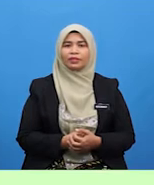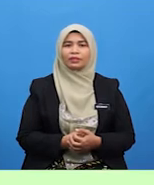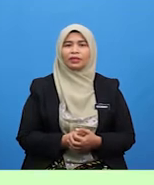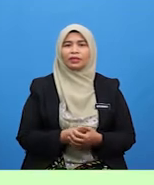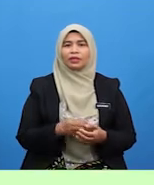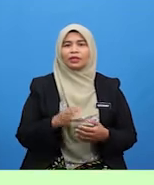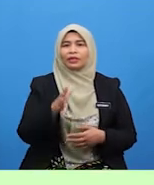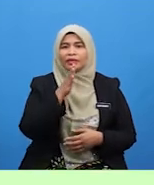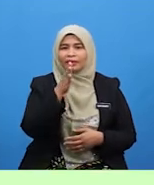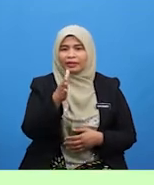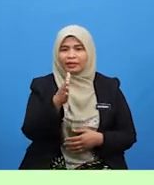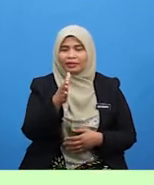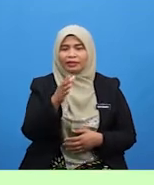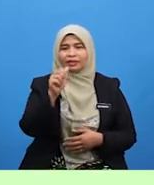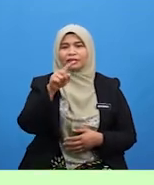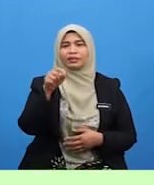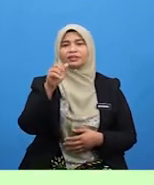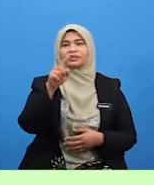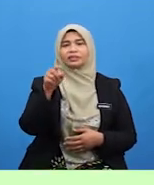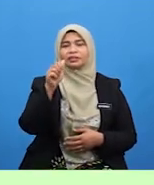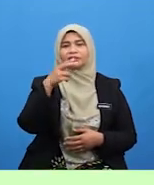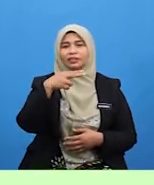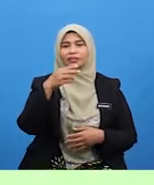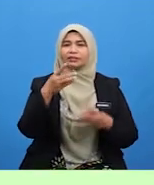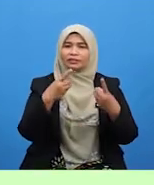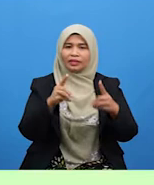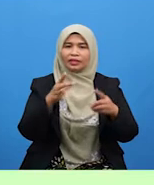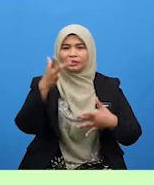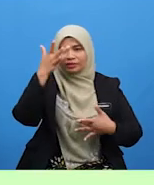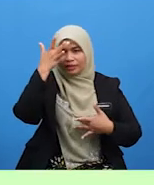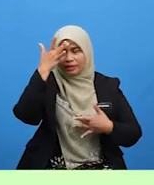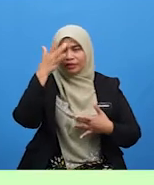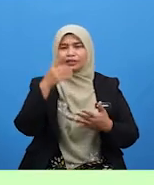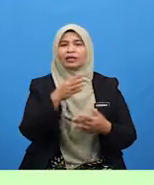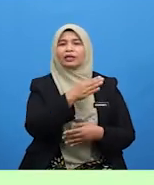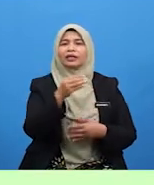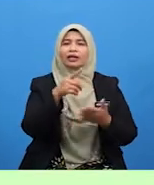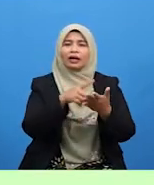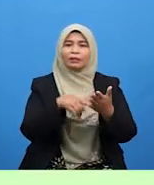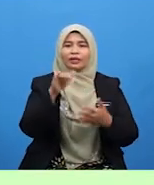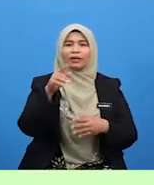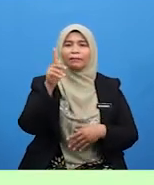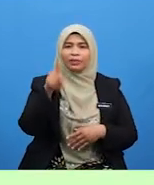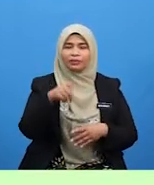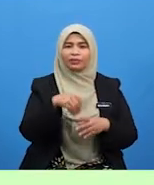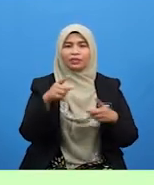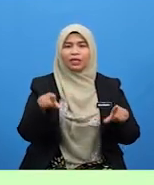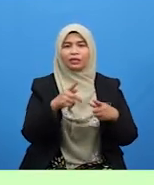Nenek Azizah sedang sakit dan apa yang perlu dilakukan oleh